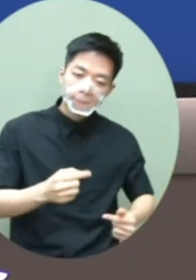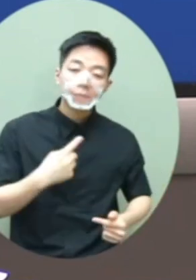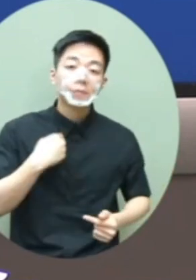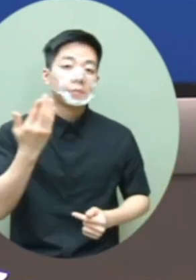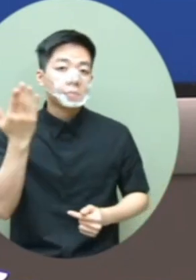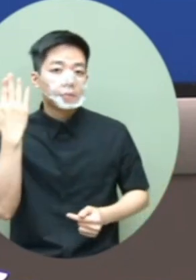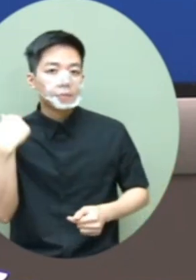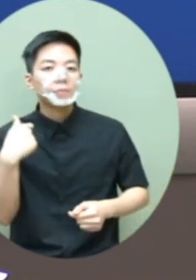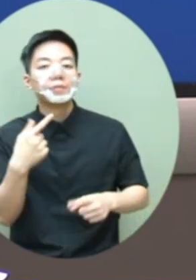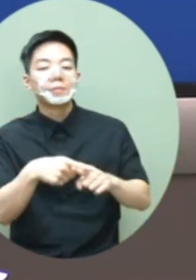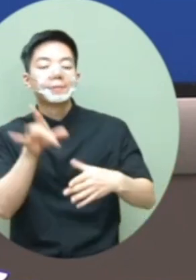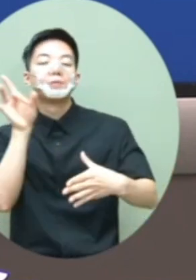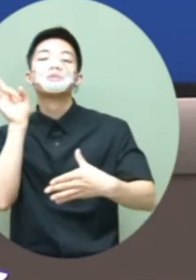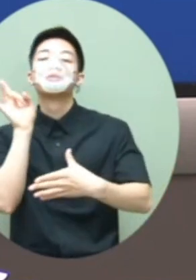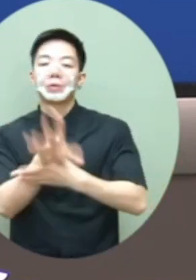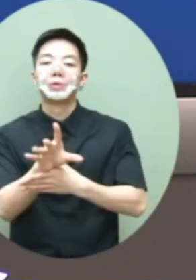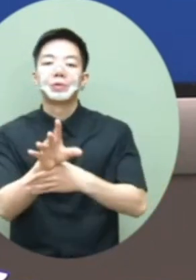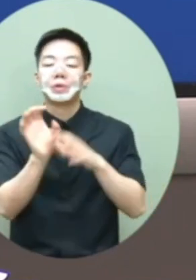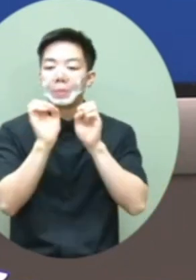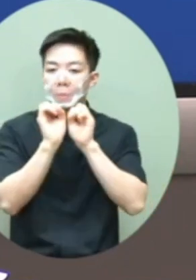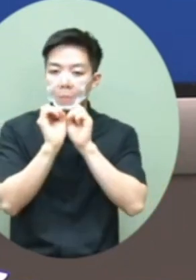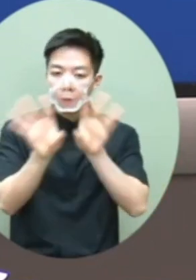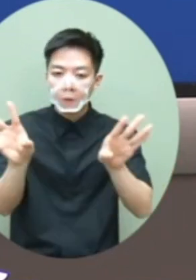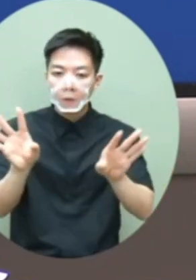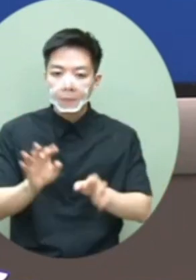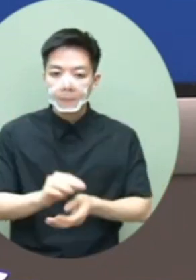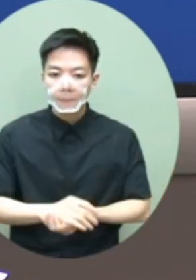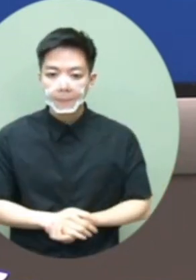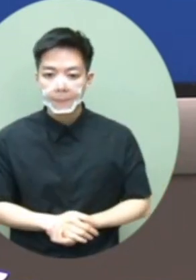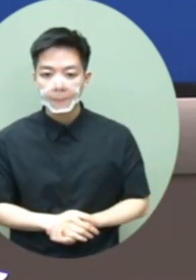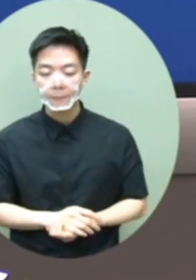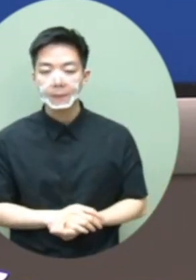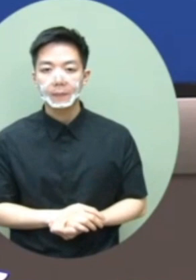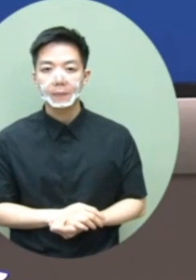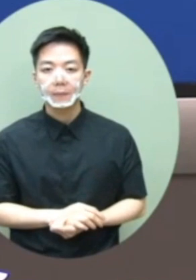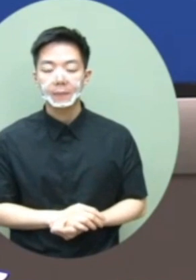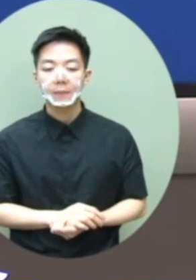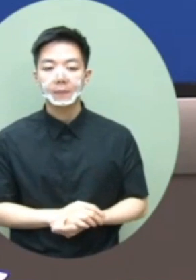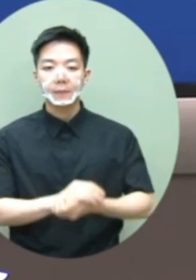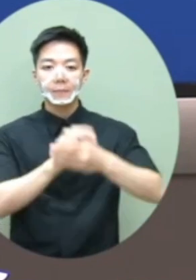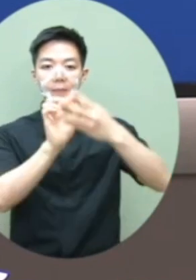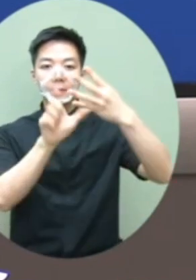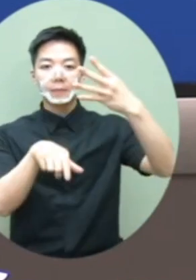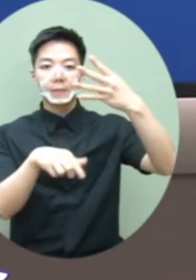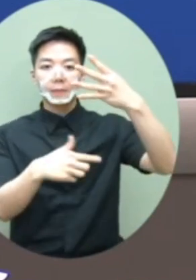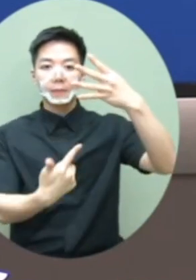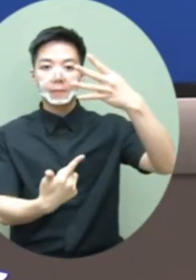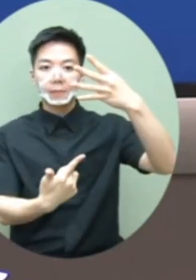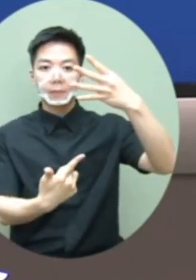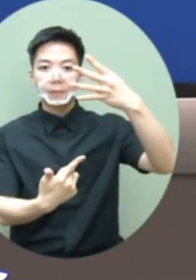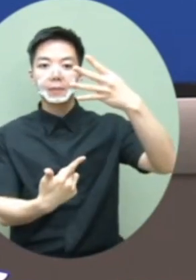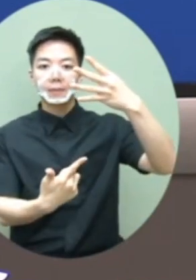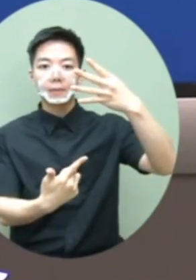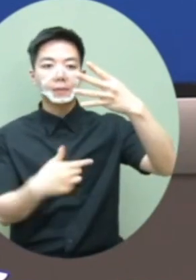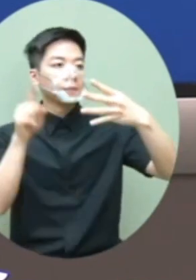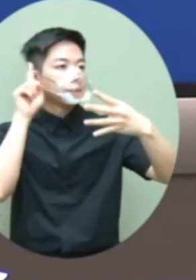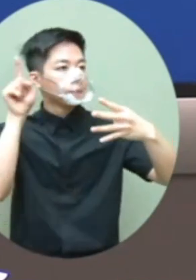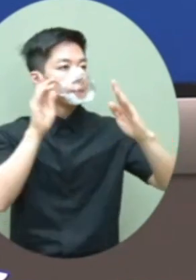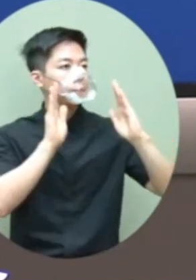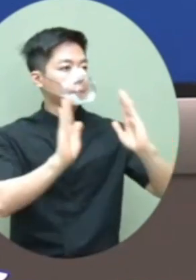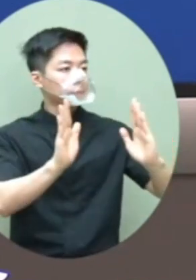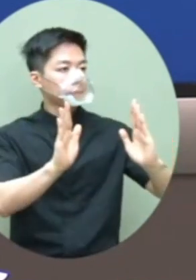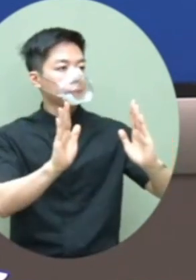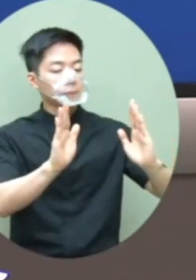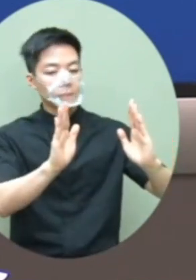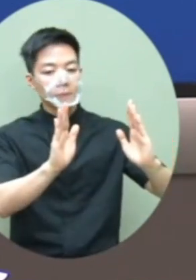先話俾大家聽咧，就呢、這個四月八號嗰日。鼓